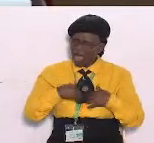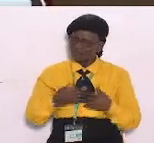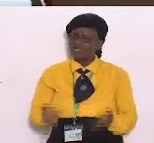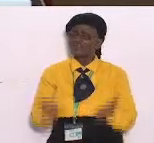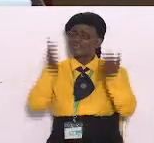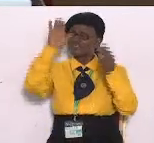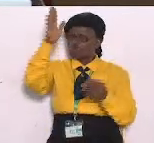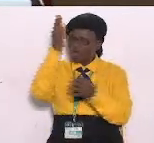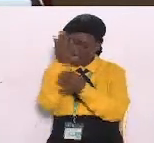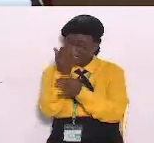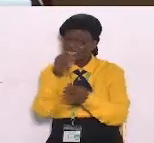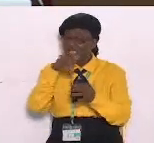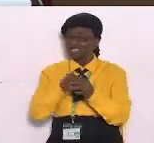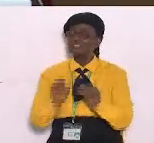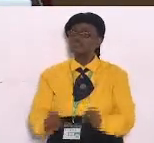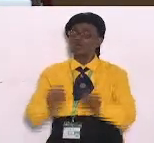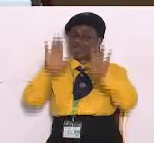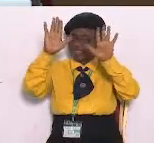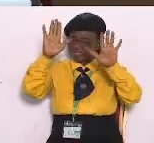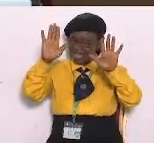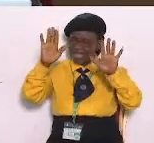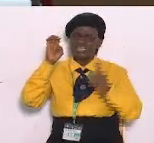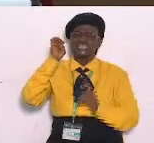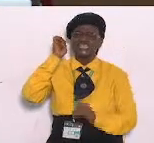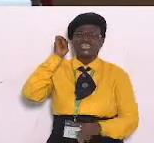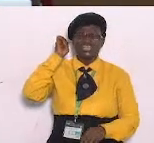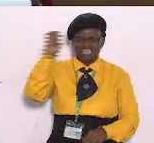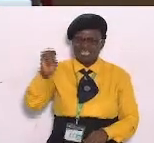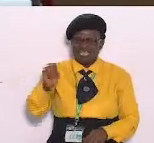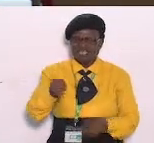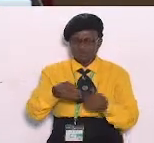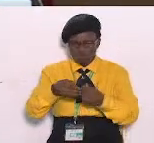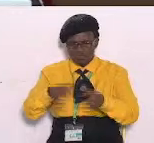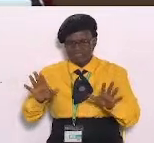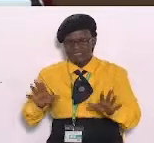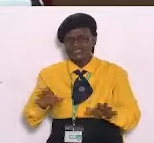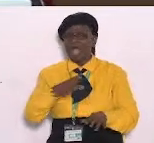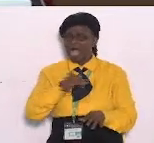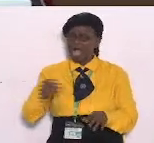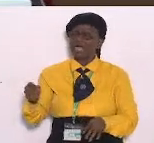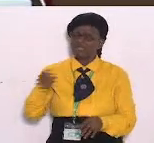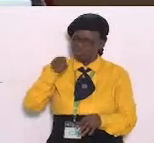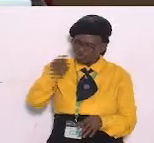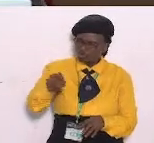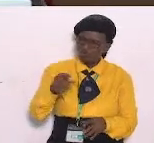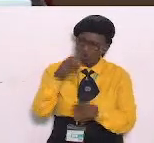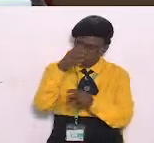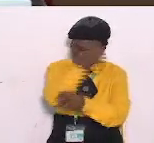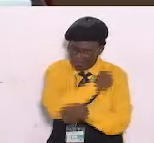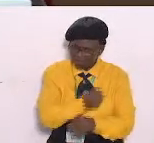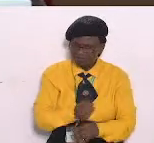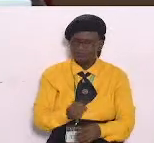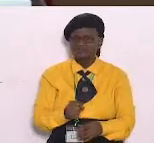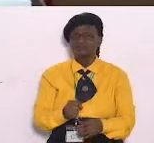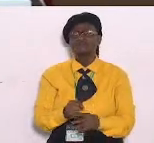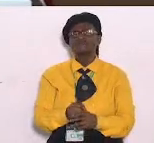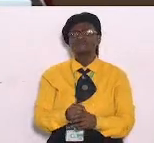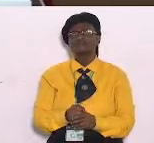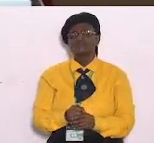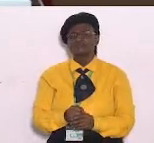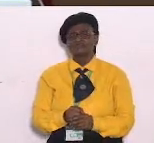sinon après avoir levé les deux mains en se donnant et si